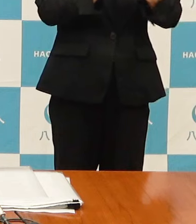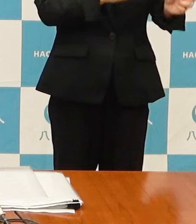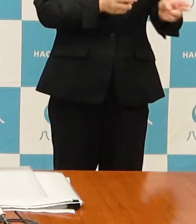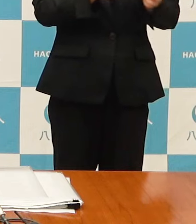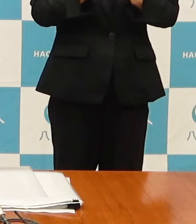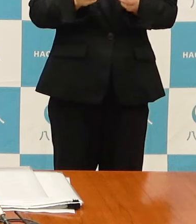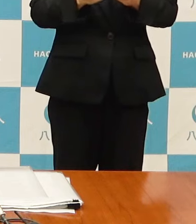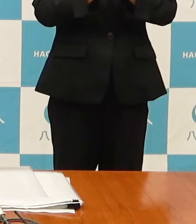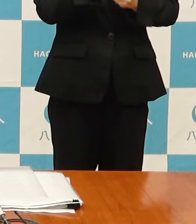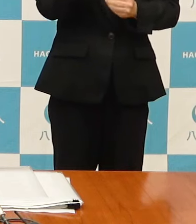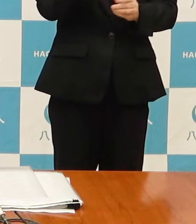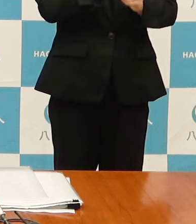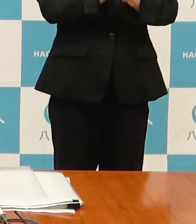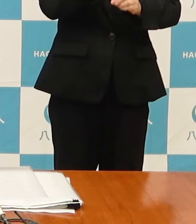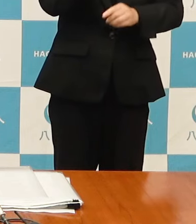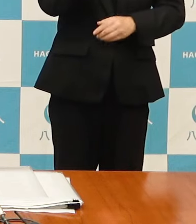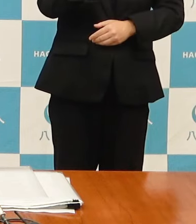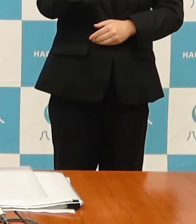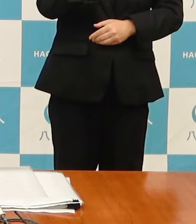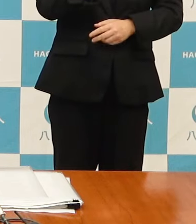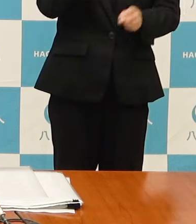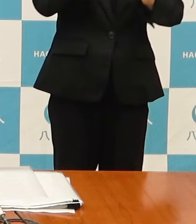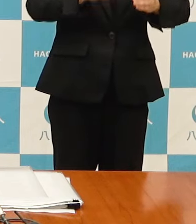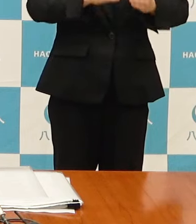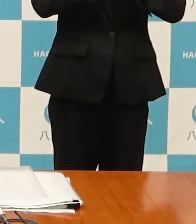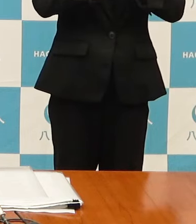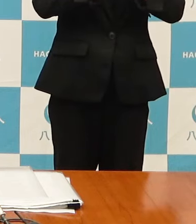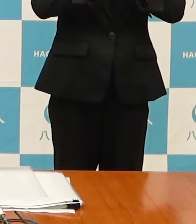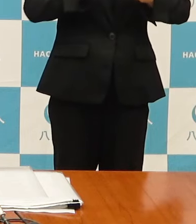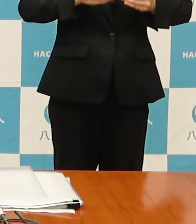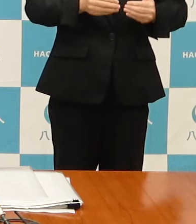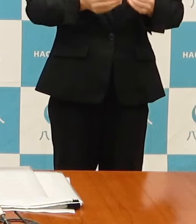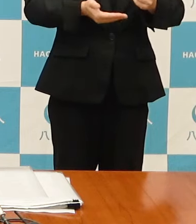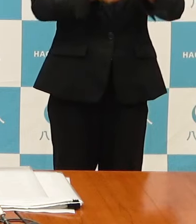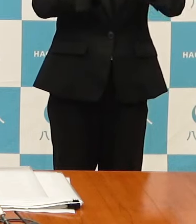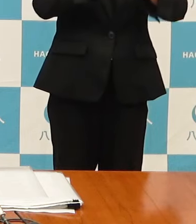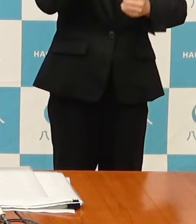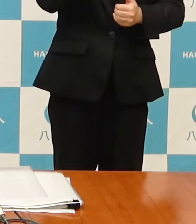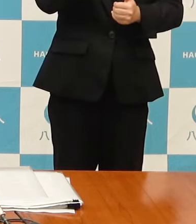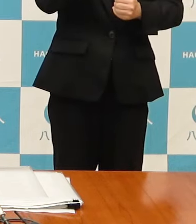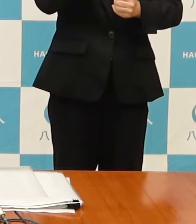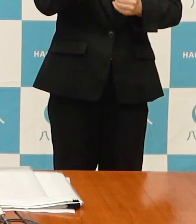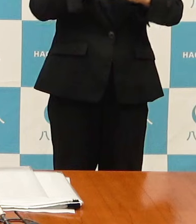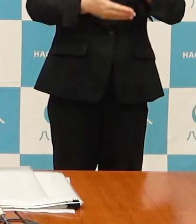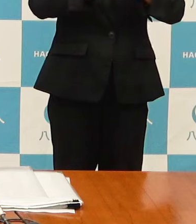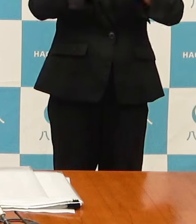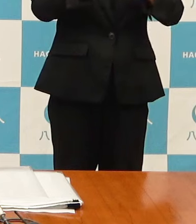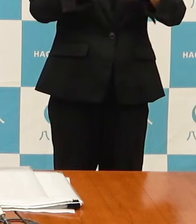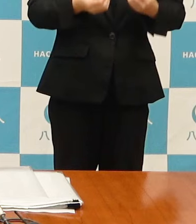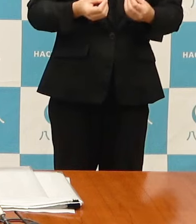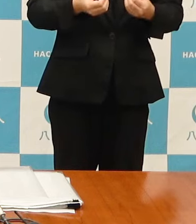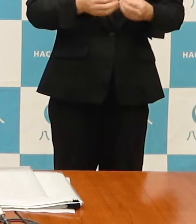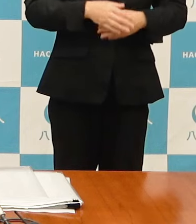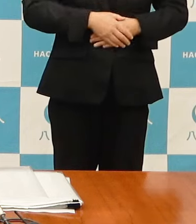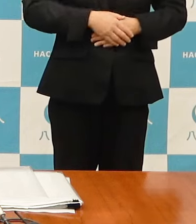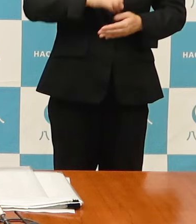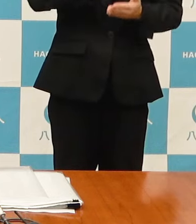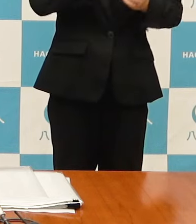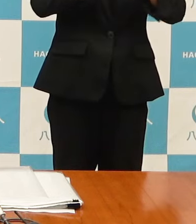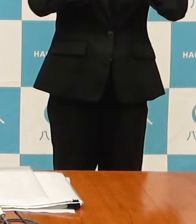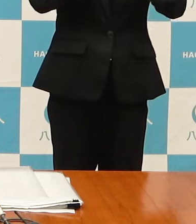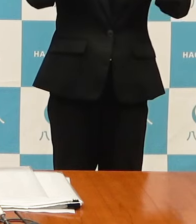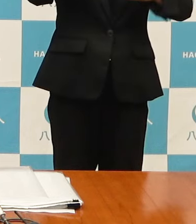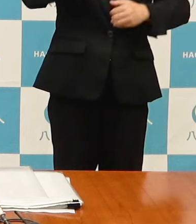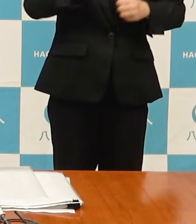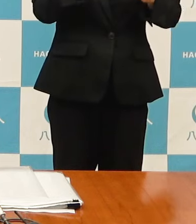保証料補助金、企業立地促進奨励金を追加計上いたしました。また地区公民館